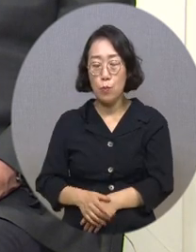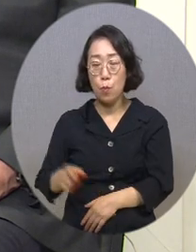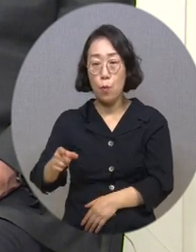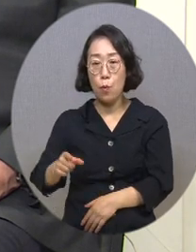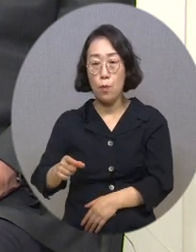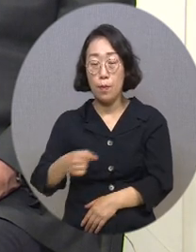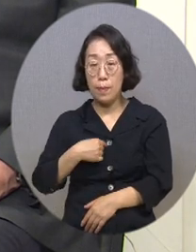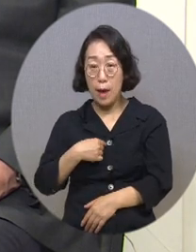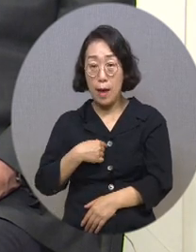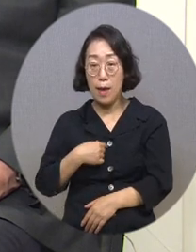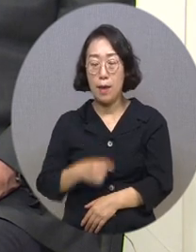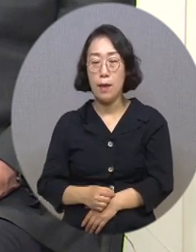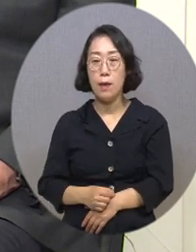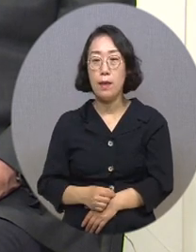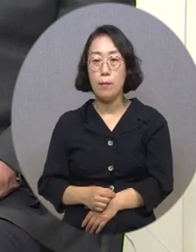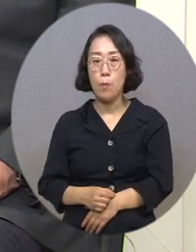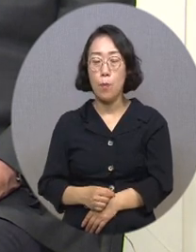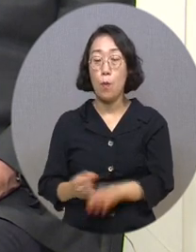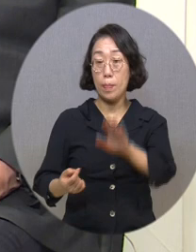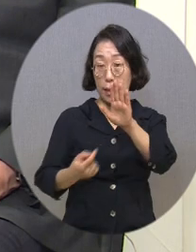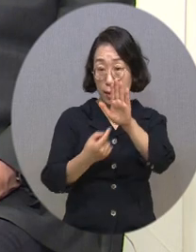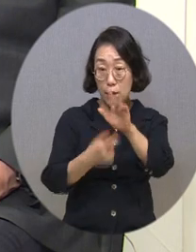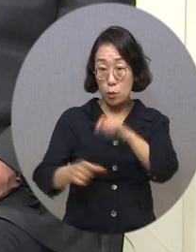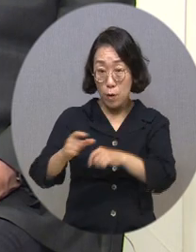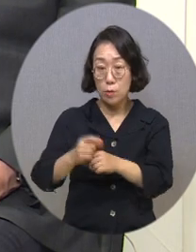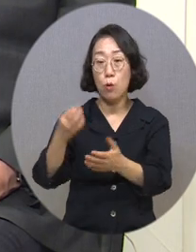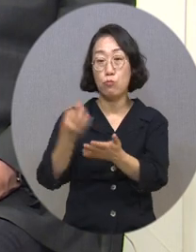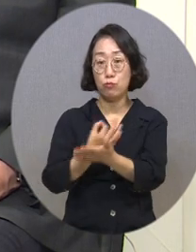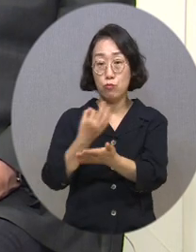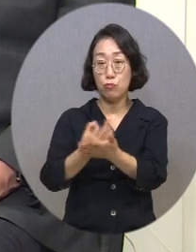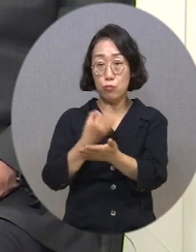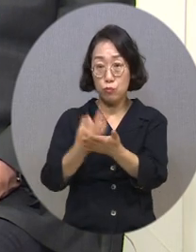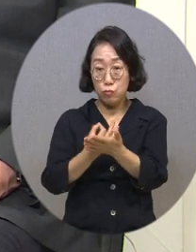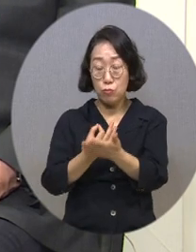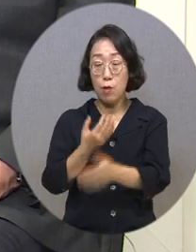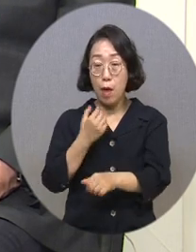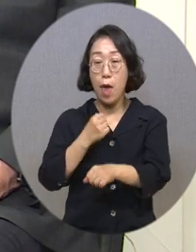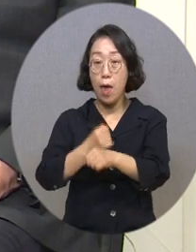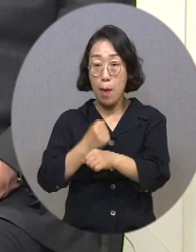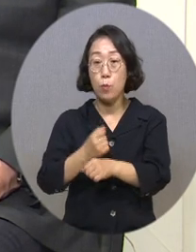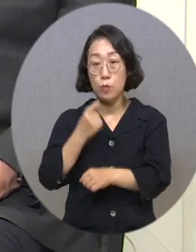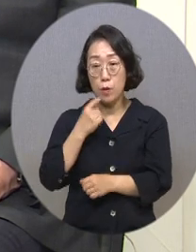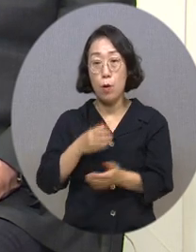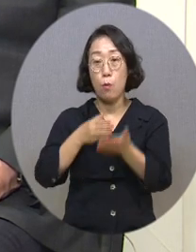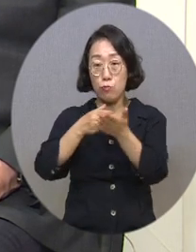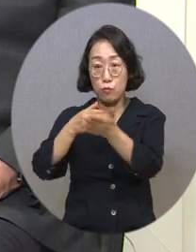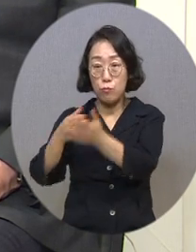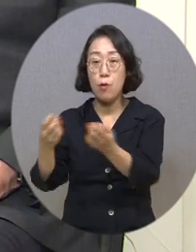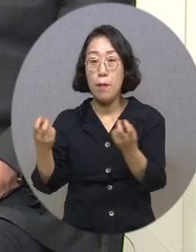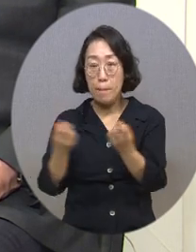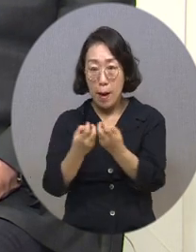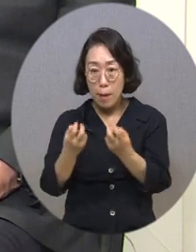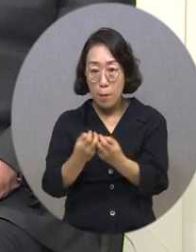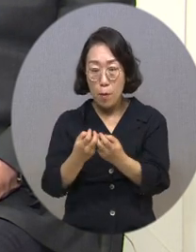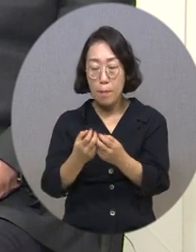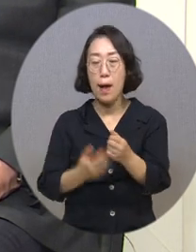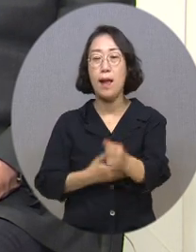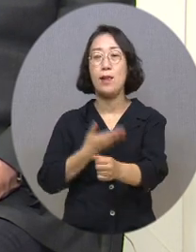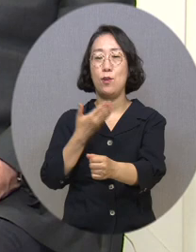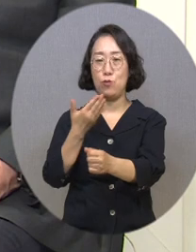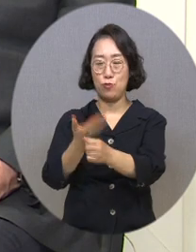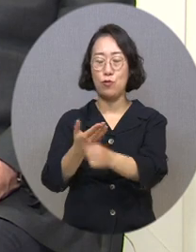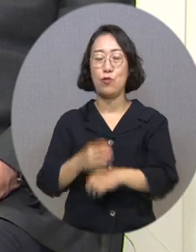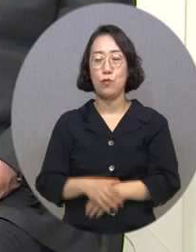아니라 수익화도 하셔서 삶을 윤택하게 만드세요라는 메시지를 전하고 그걸 하는 방법을 하나하나 이제 알려드리는